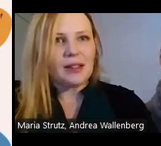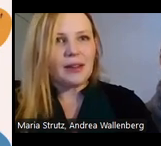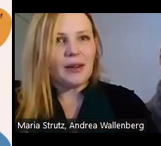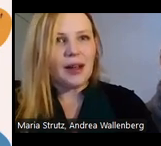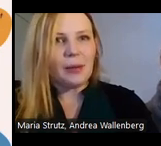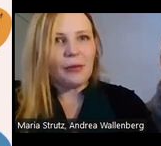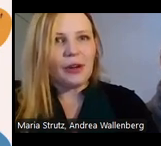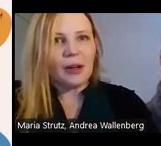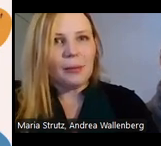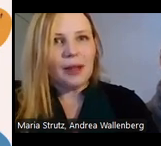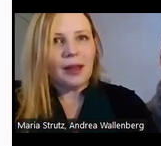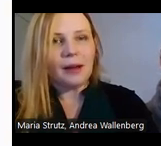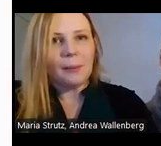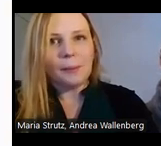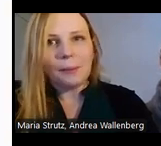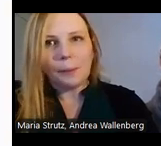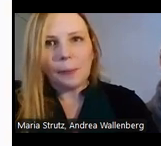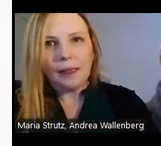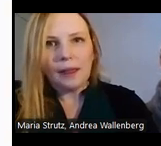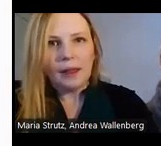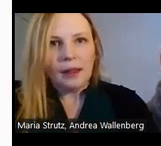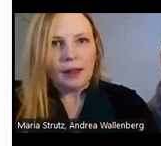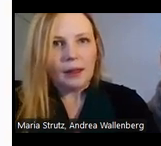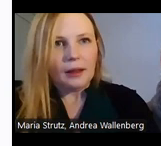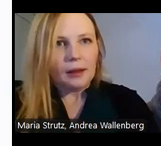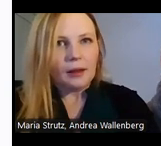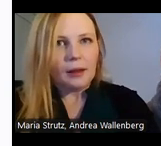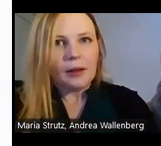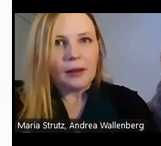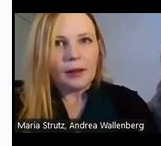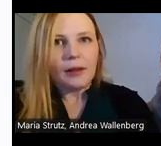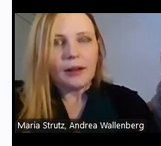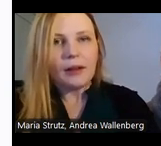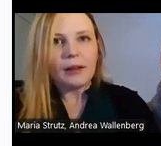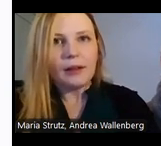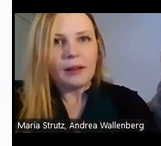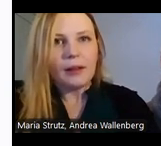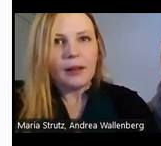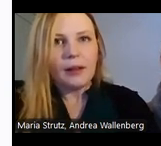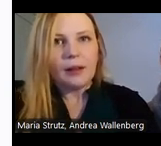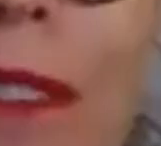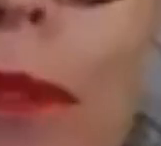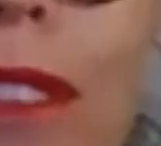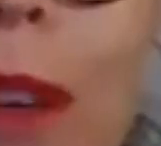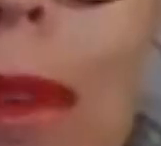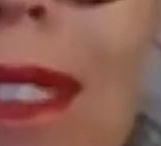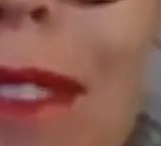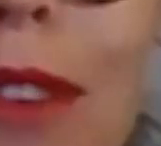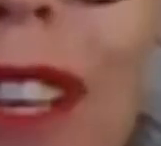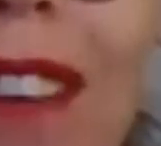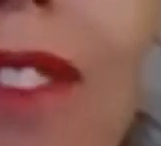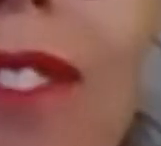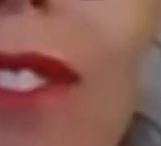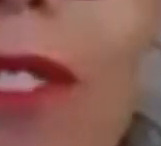Så nu ska vi se så att skärmen följer med här. Ingrid kan ju hojta om ljudet inte följer med, men vi har klickat dela ljud så vi hoppas